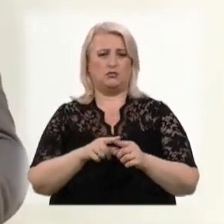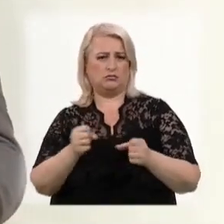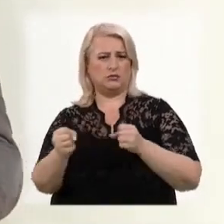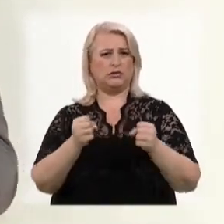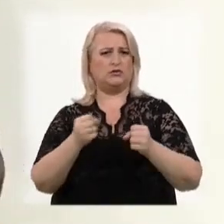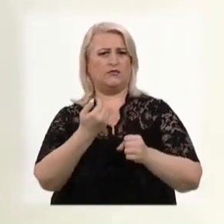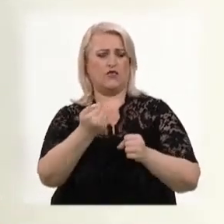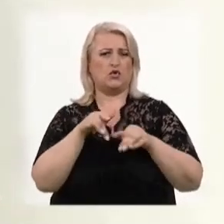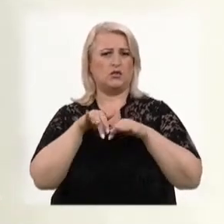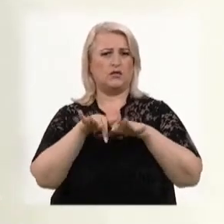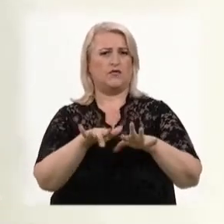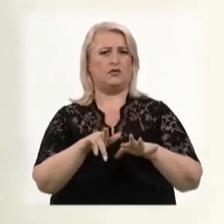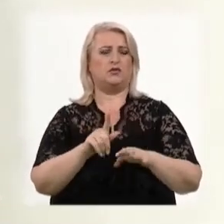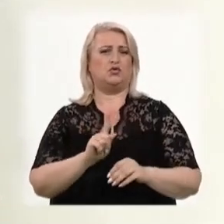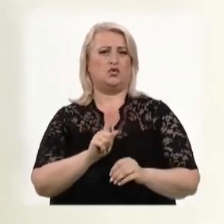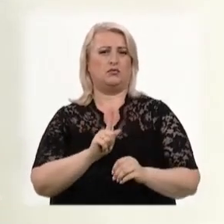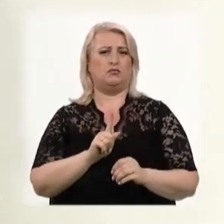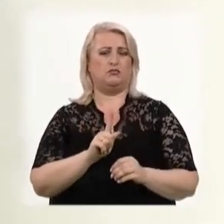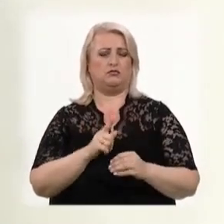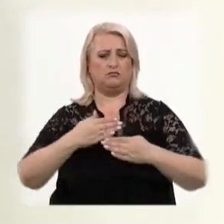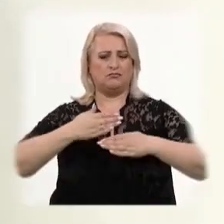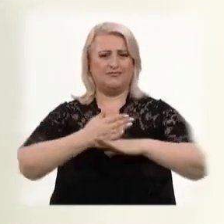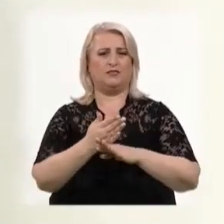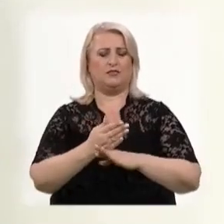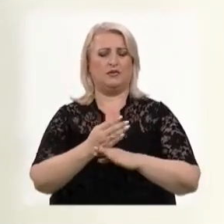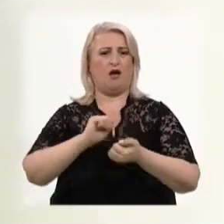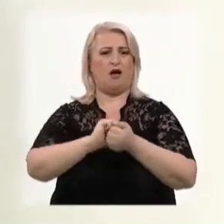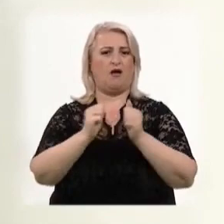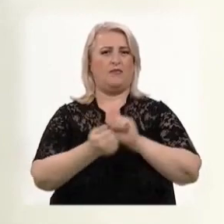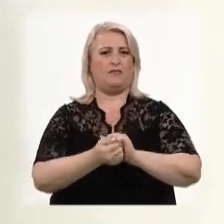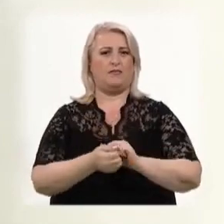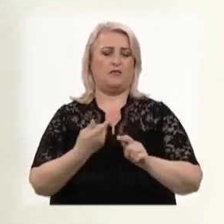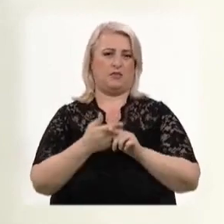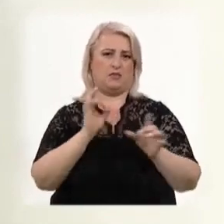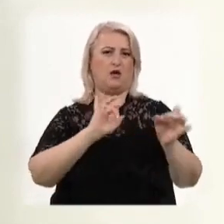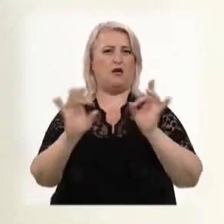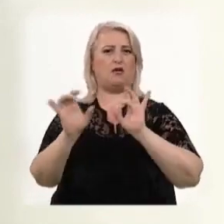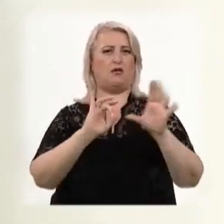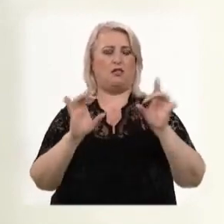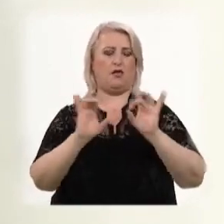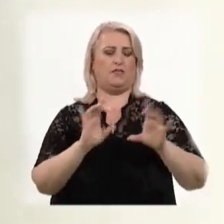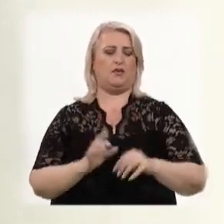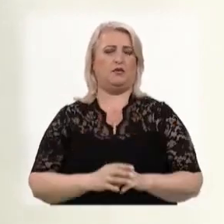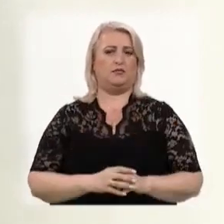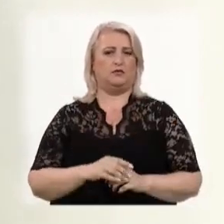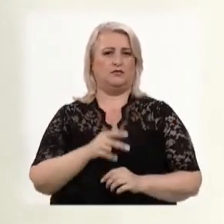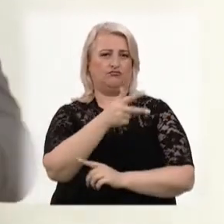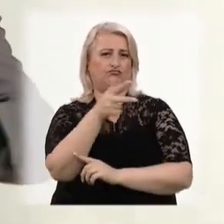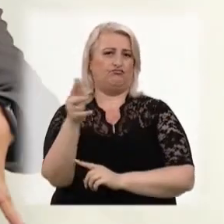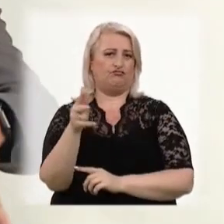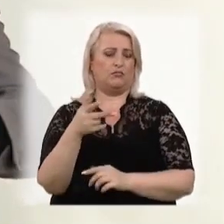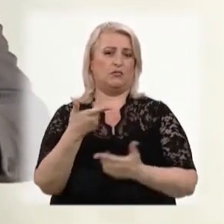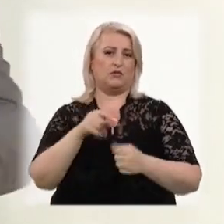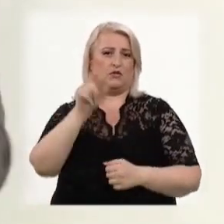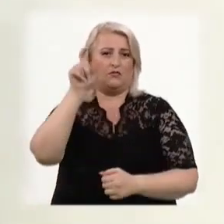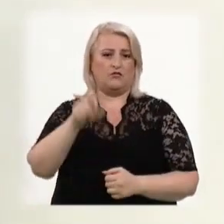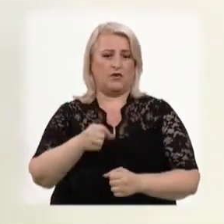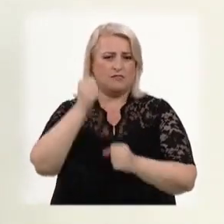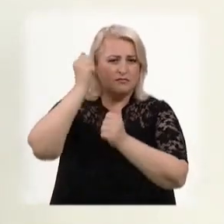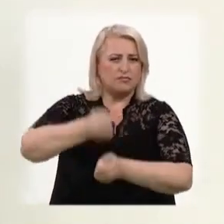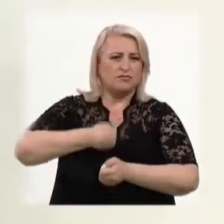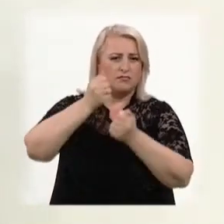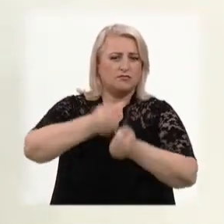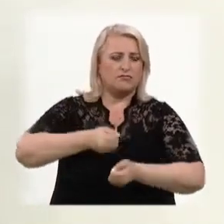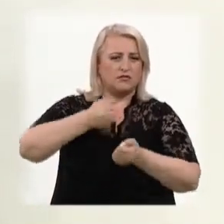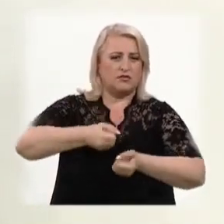acțiune de dezbatere a betonului este un Spot publicitar în care o persoană dezbate butonul